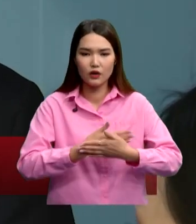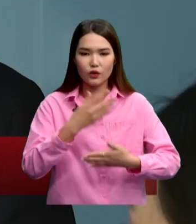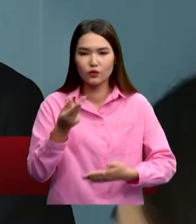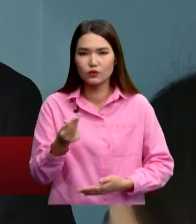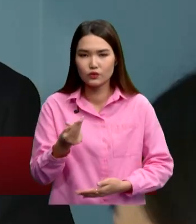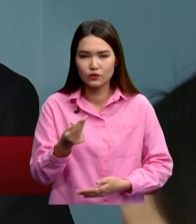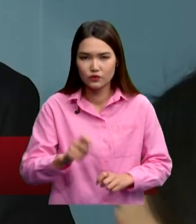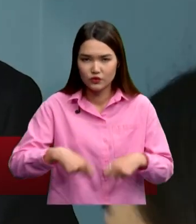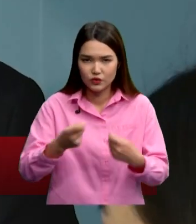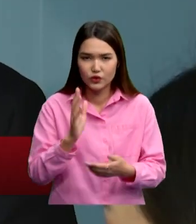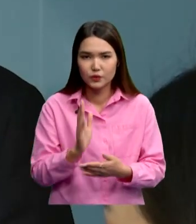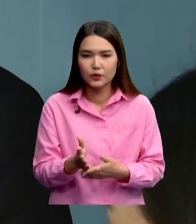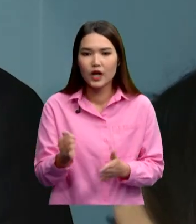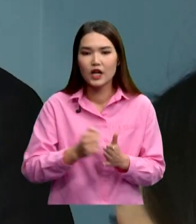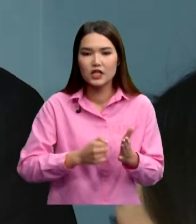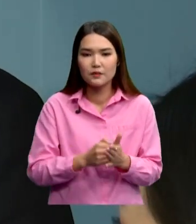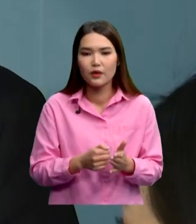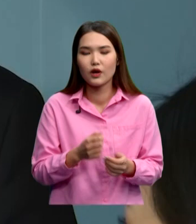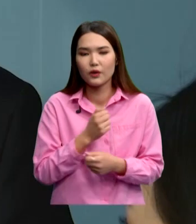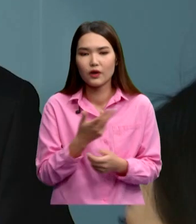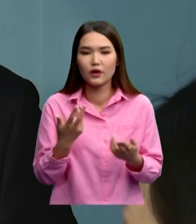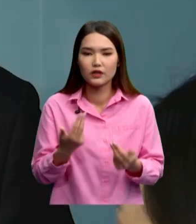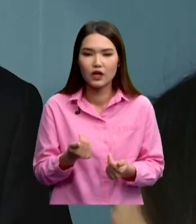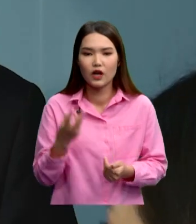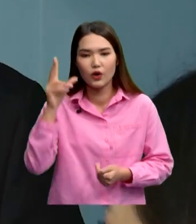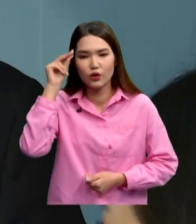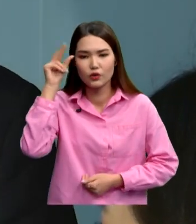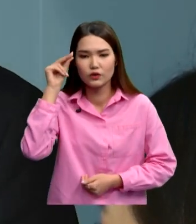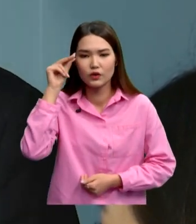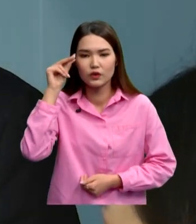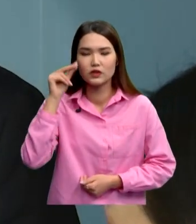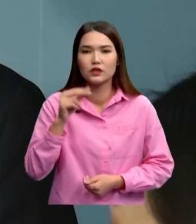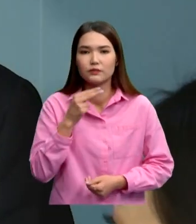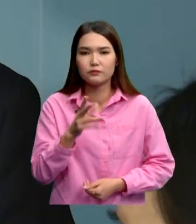жетеміз. Себебі өкінішке орай Қазақстандық сотқа сенім төмен.